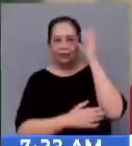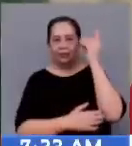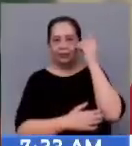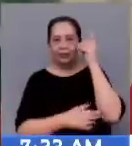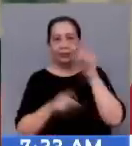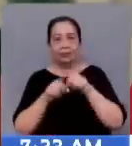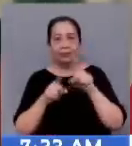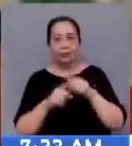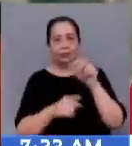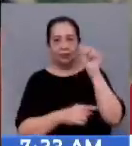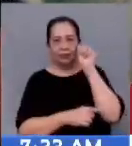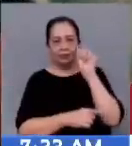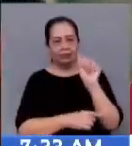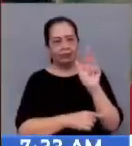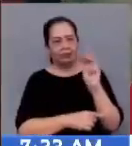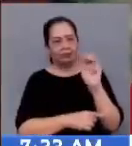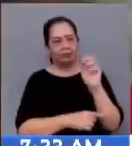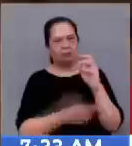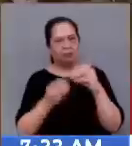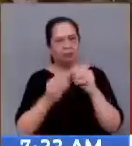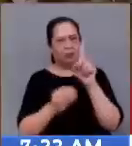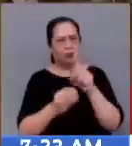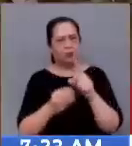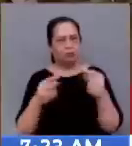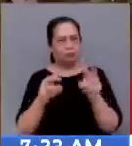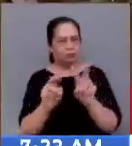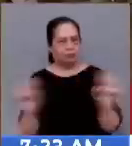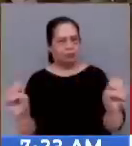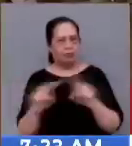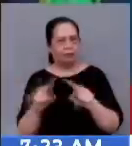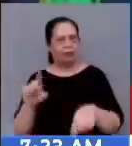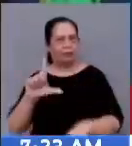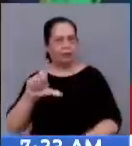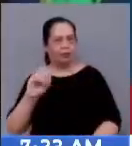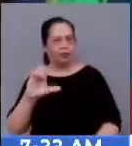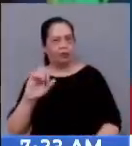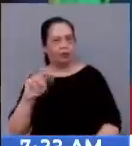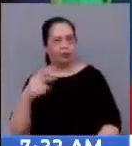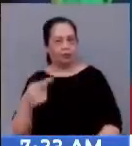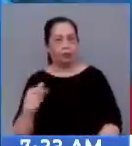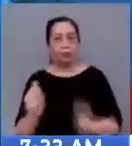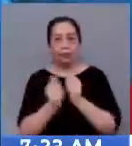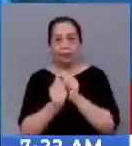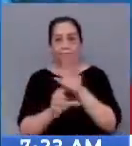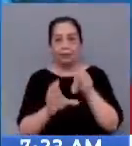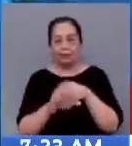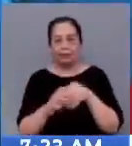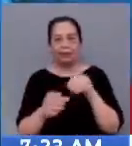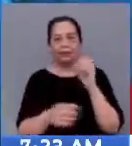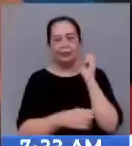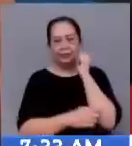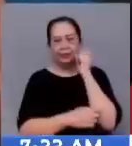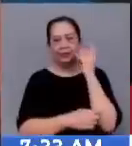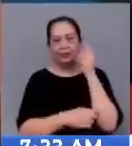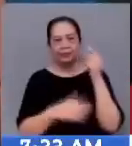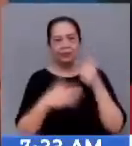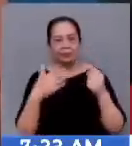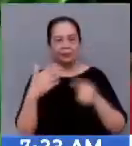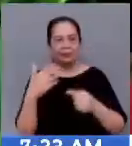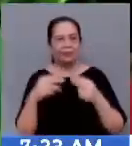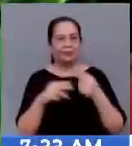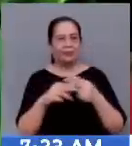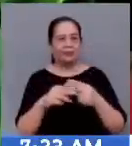Armando, ang numero unong nemesis ni Lolong. Kasama rin sa cast, sina Shaira Diaz, Ara San Agustin, Bembol